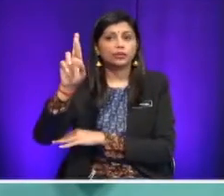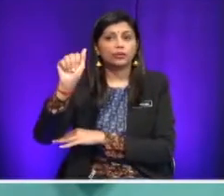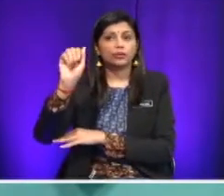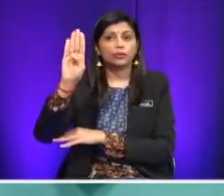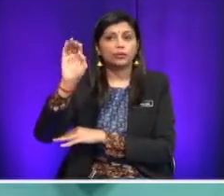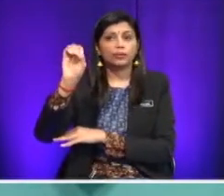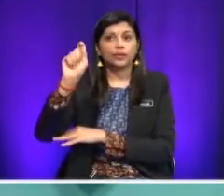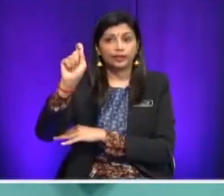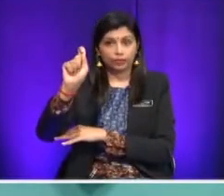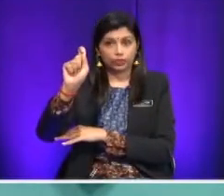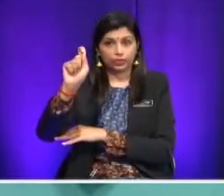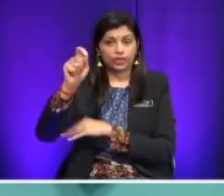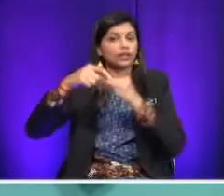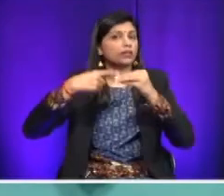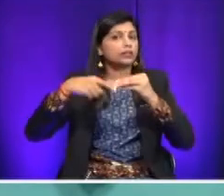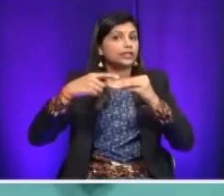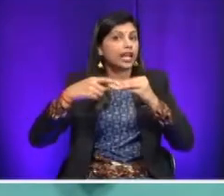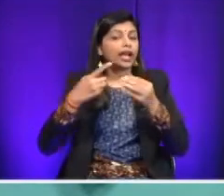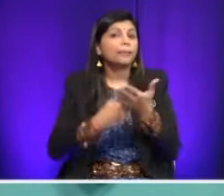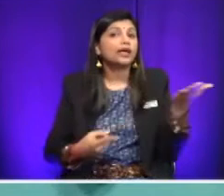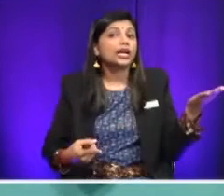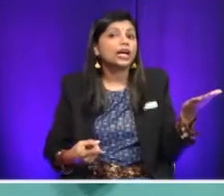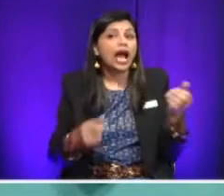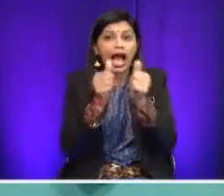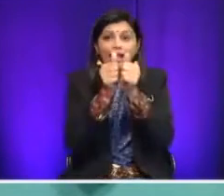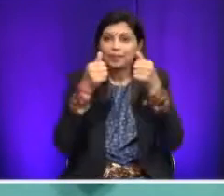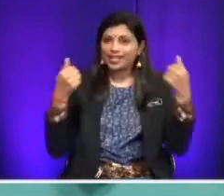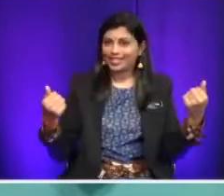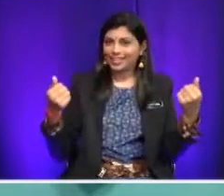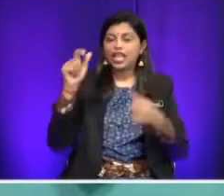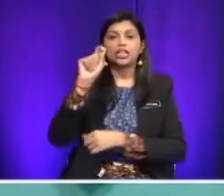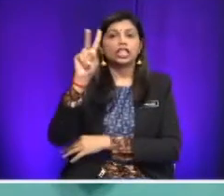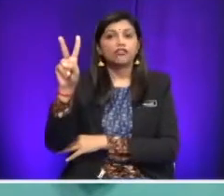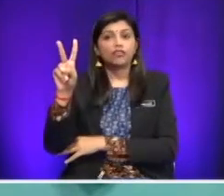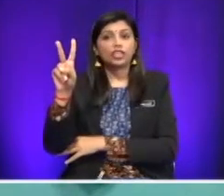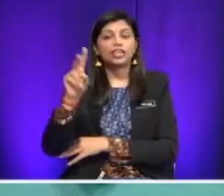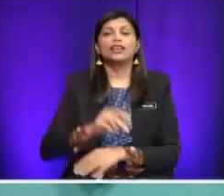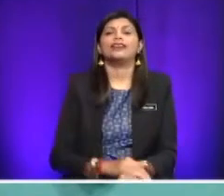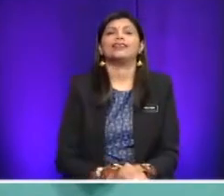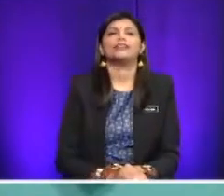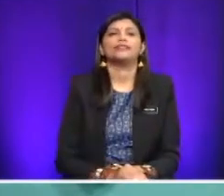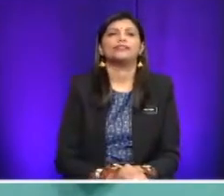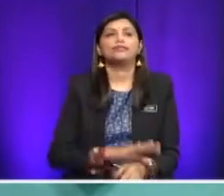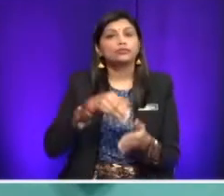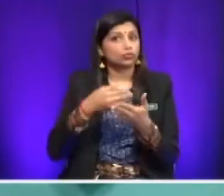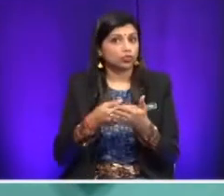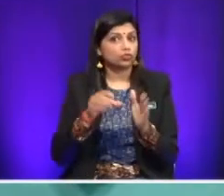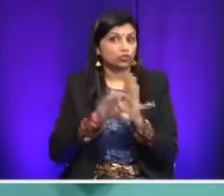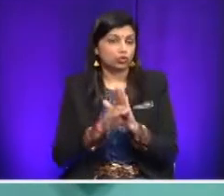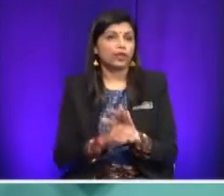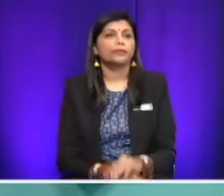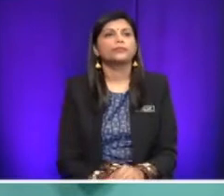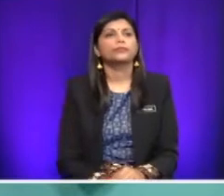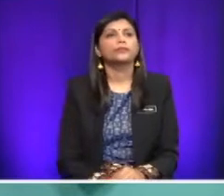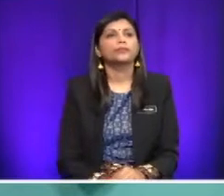Kalau Mila tahu ia berkaitan infrabot lah fotonya macam almari TV cabinet itu bagaikan infraboard oke apa ya pembeli